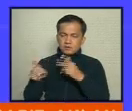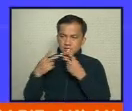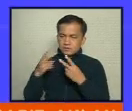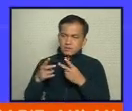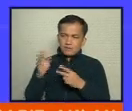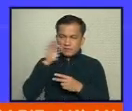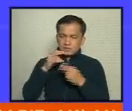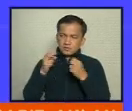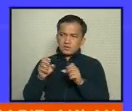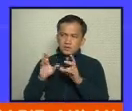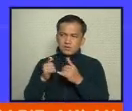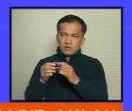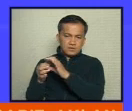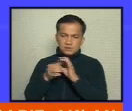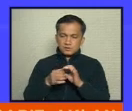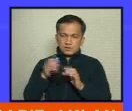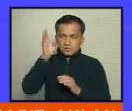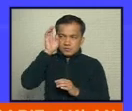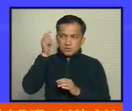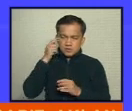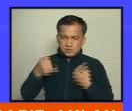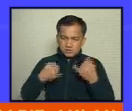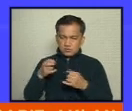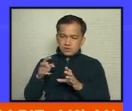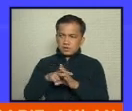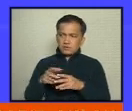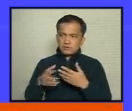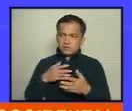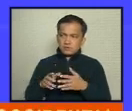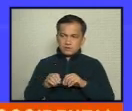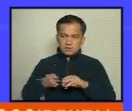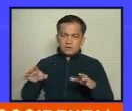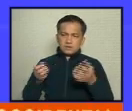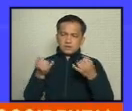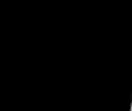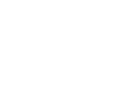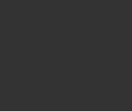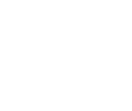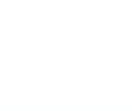kumpanya. Wala raw talagang kaugnayan si Go sa Joyride sa kabila ng mga kumakalat na issue.